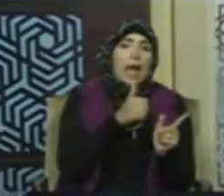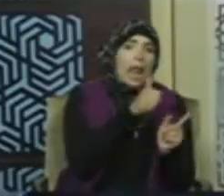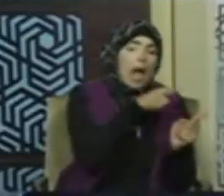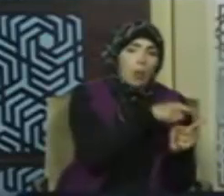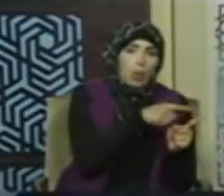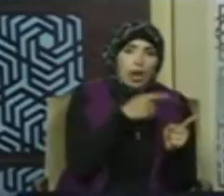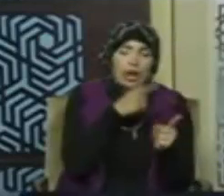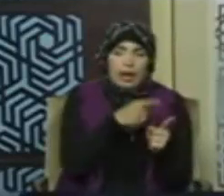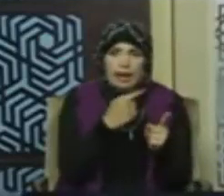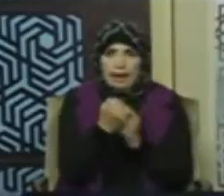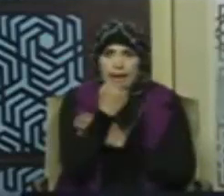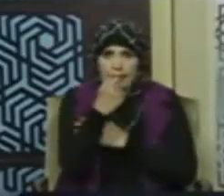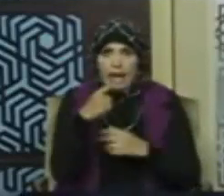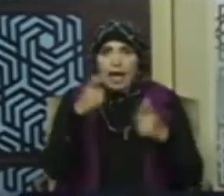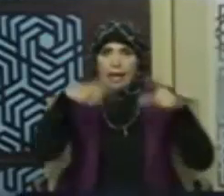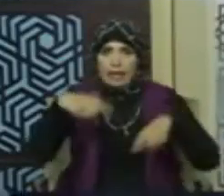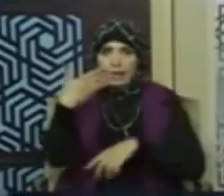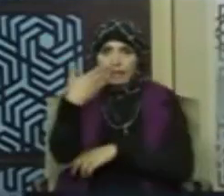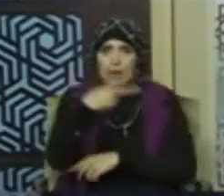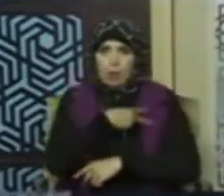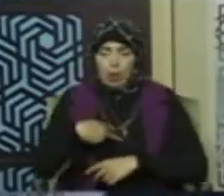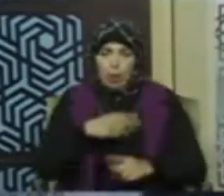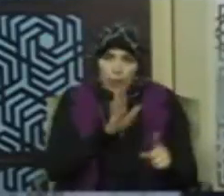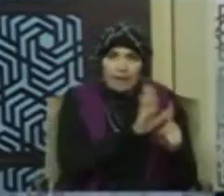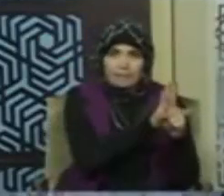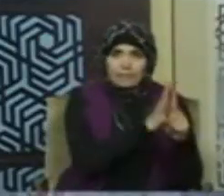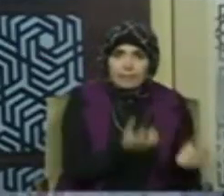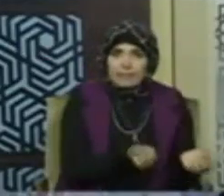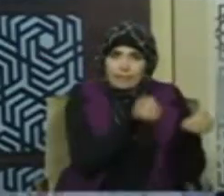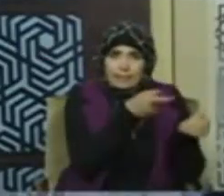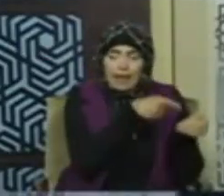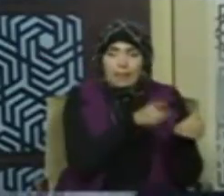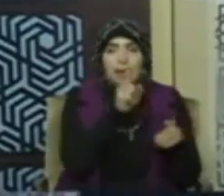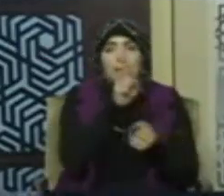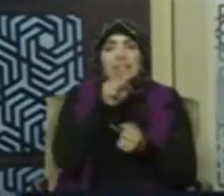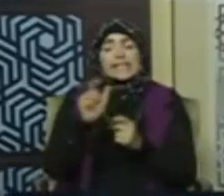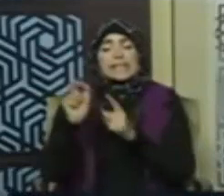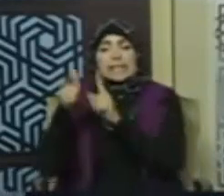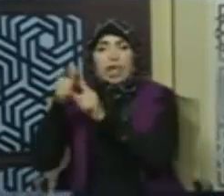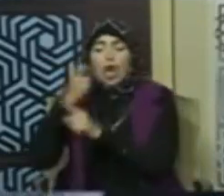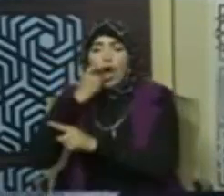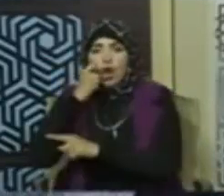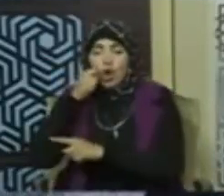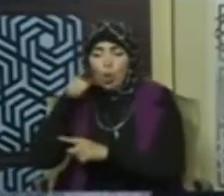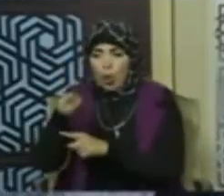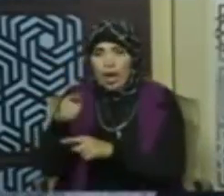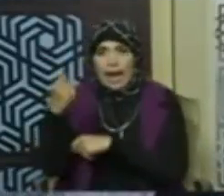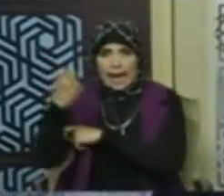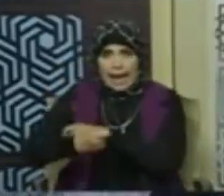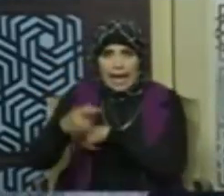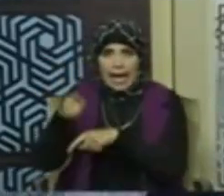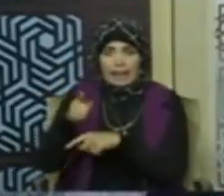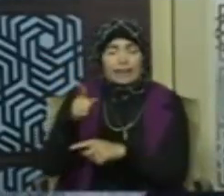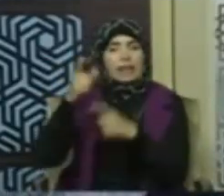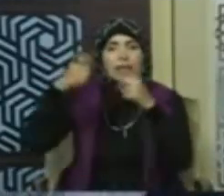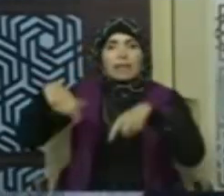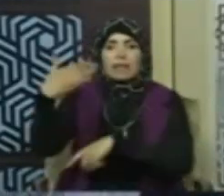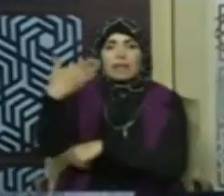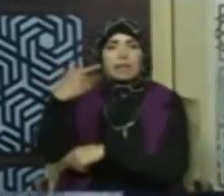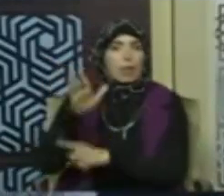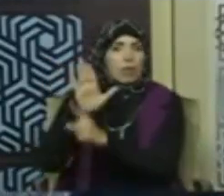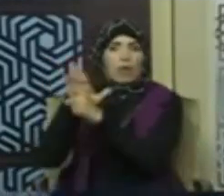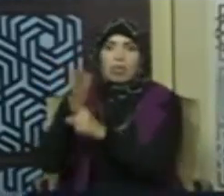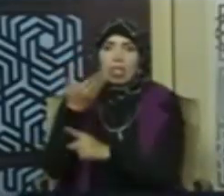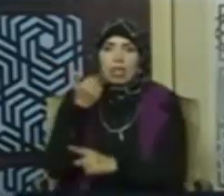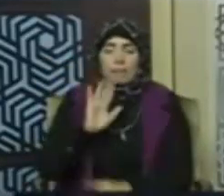له. وقد قال السمو لابن عدياء: تعيرنا أن قليل عديدنا، فقلت لها: إن